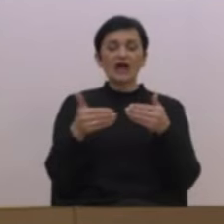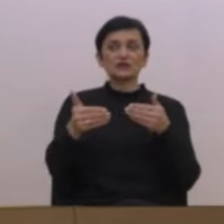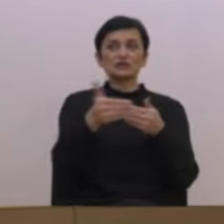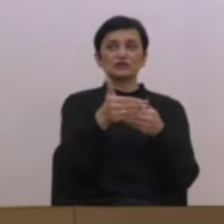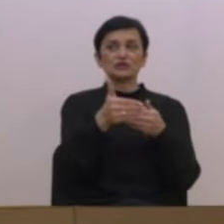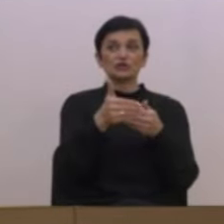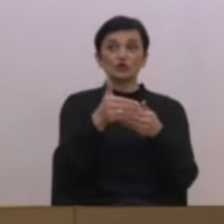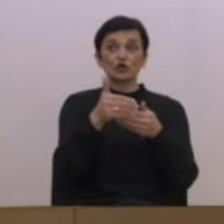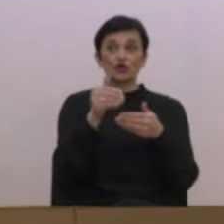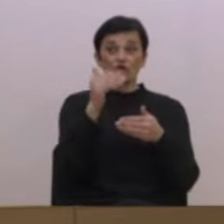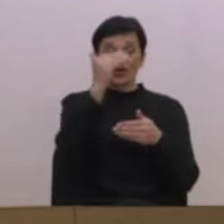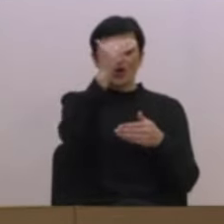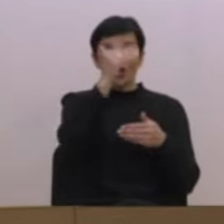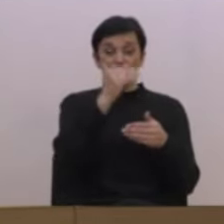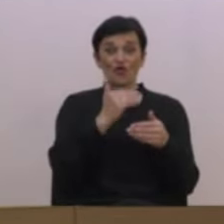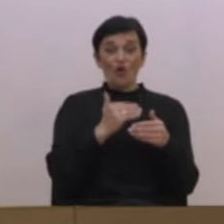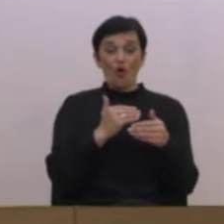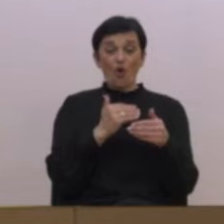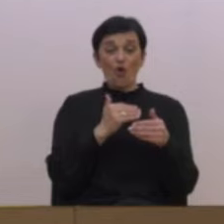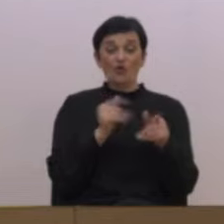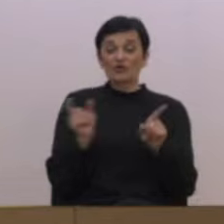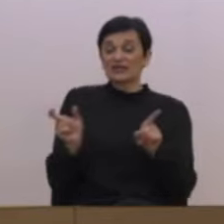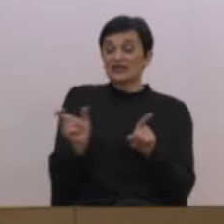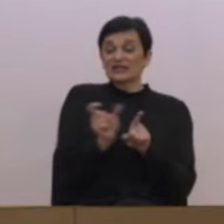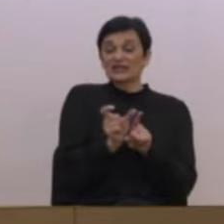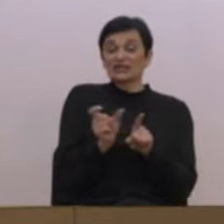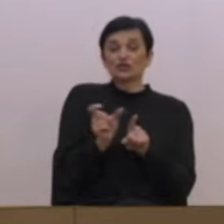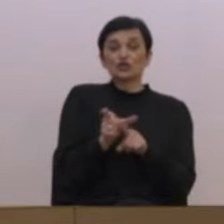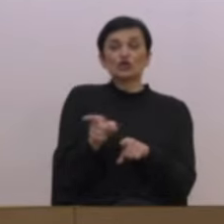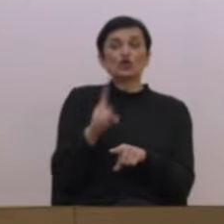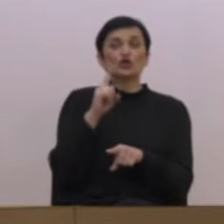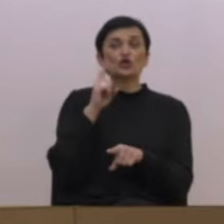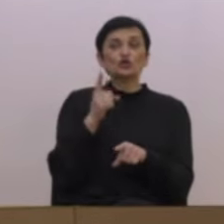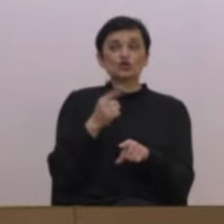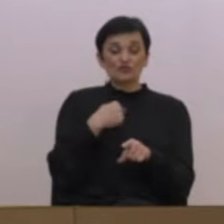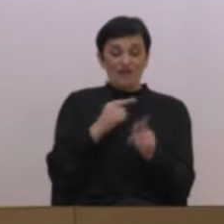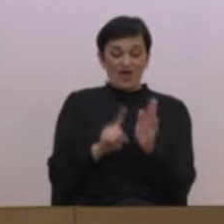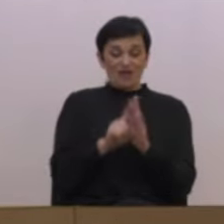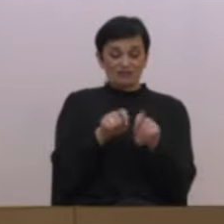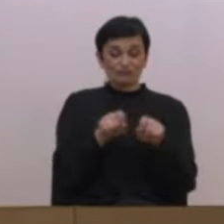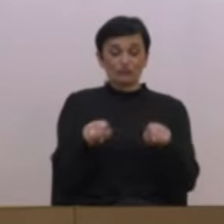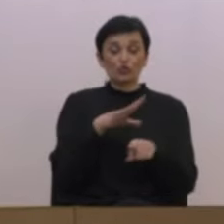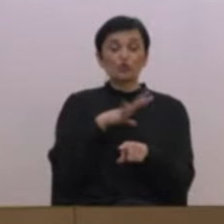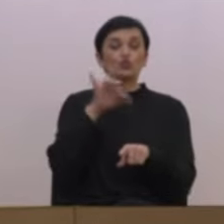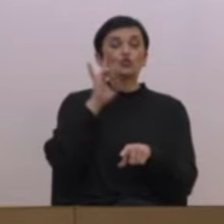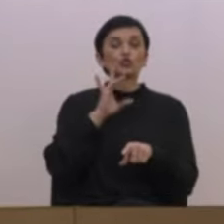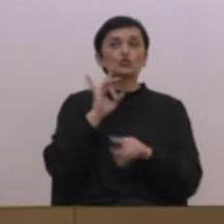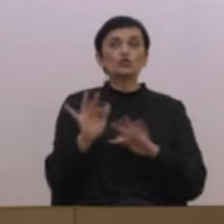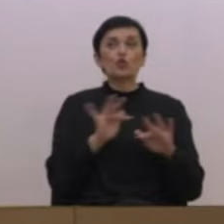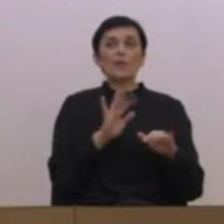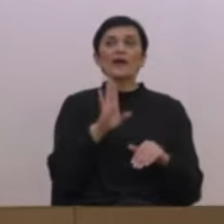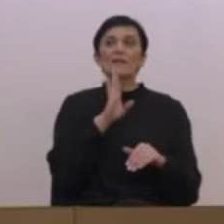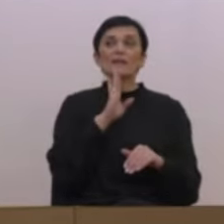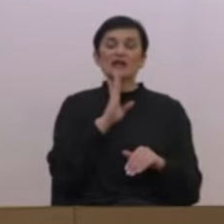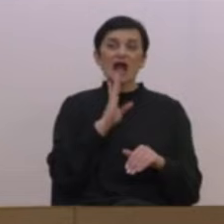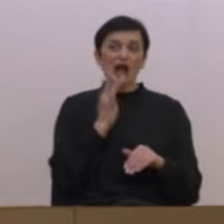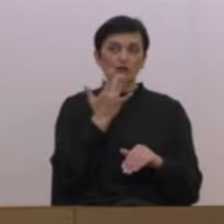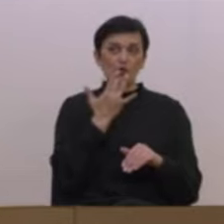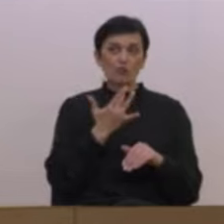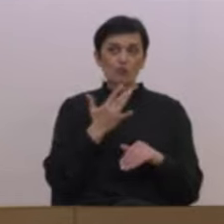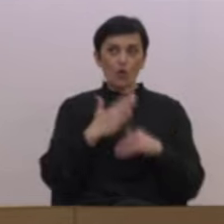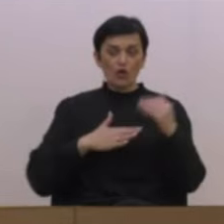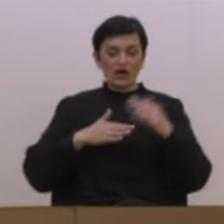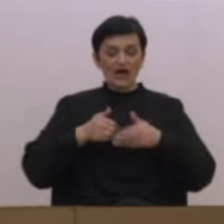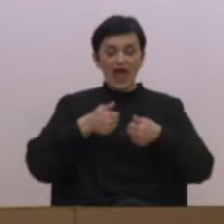კვოტირება, რომელიც ჩვენ შემოვიღეთ, ეს არის დროებითი ღონისძიება, რომელიც ქალთა პოლიტიკურ დაწინაურებას უწყობს ხელს